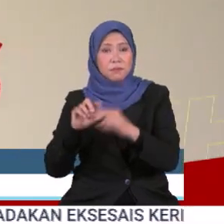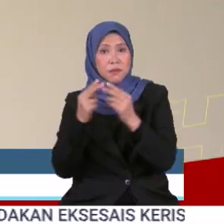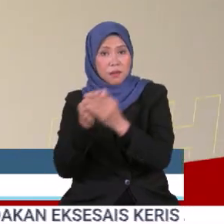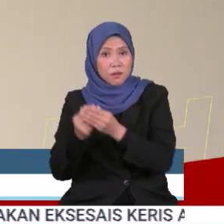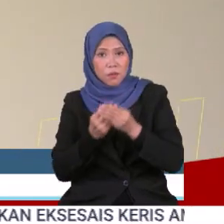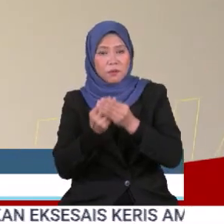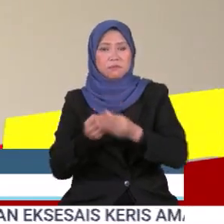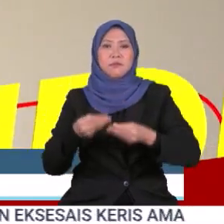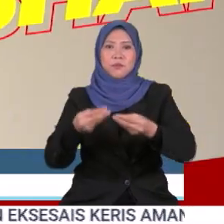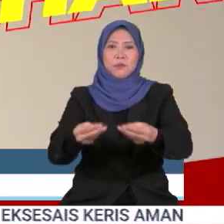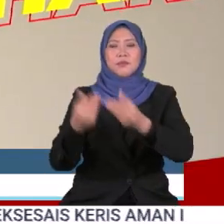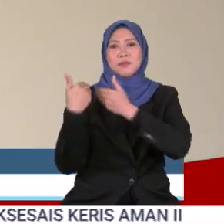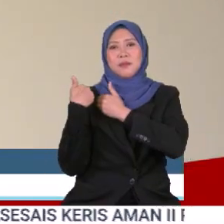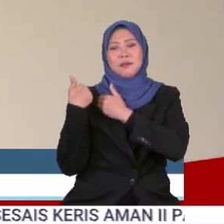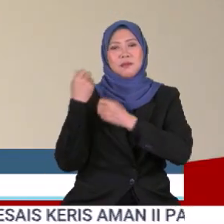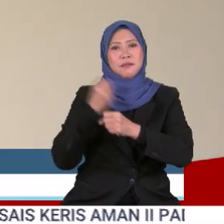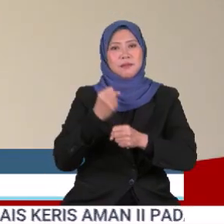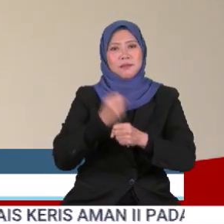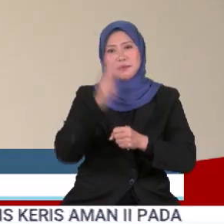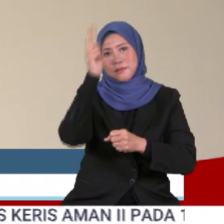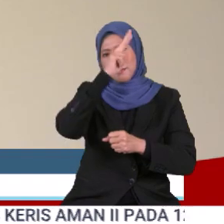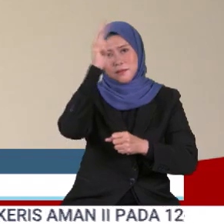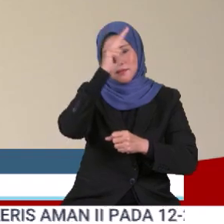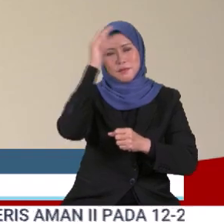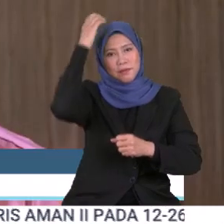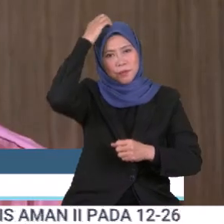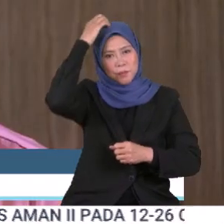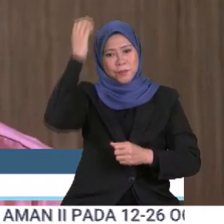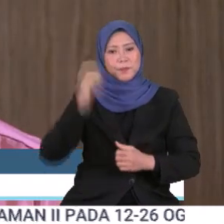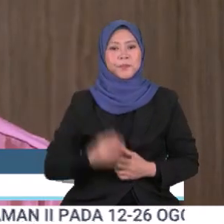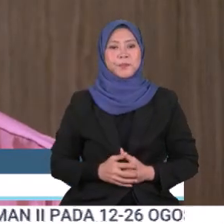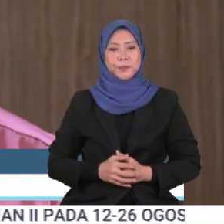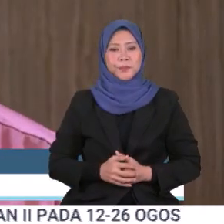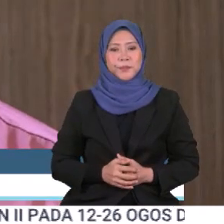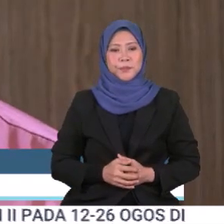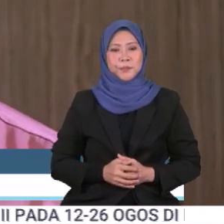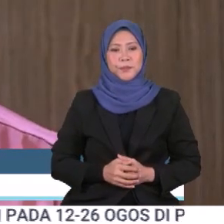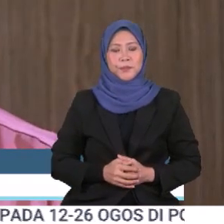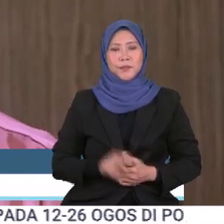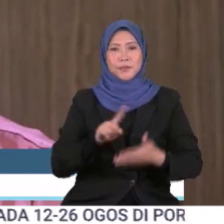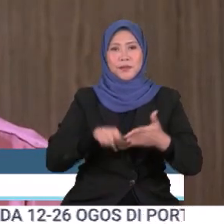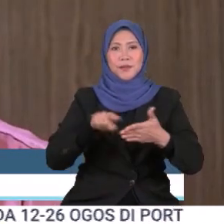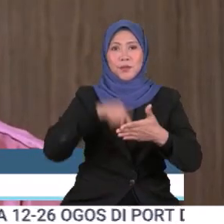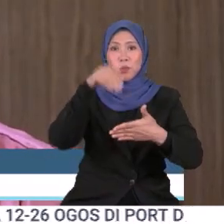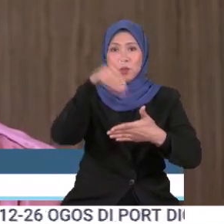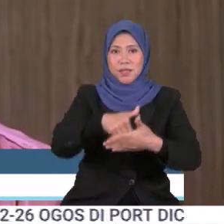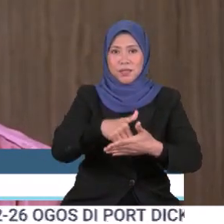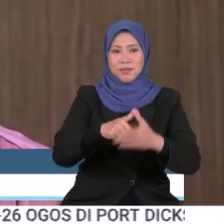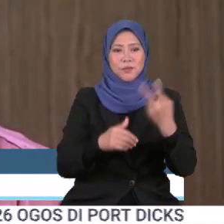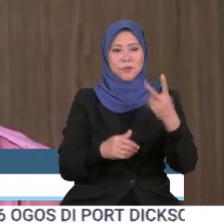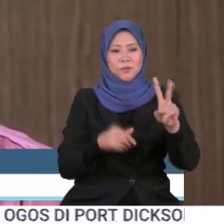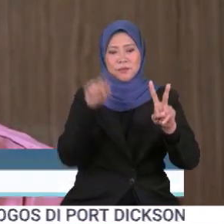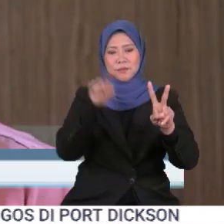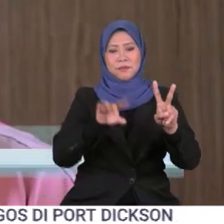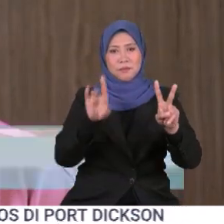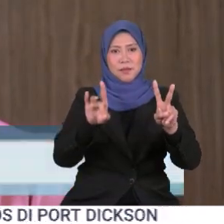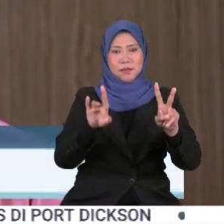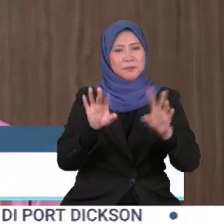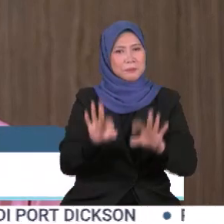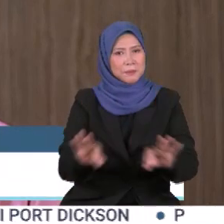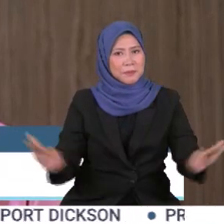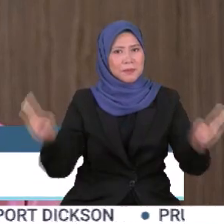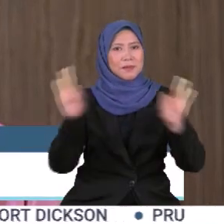diberi mandat terus menjadi kerajaan Negeri Selangor pilihan Raya 12 ogos ini adalah T